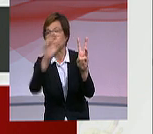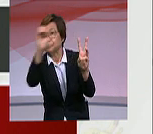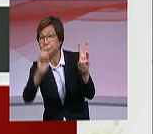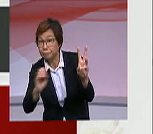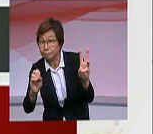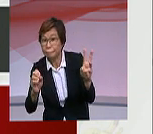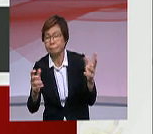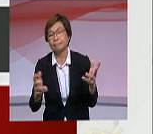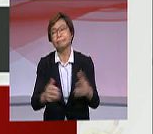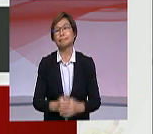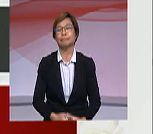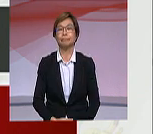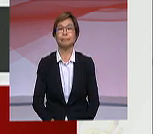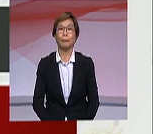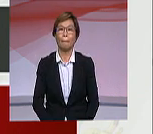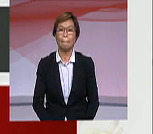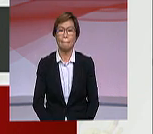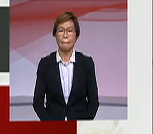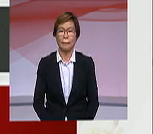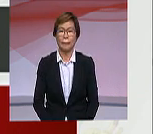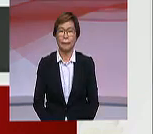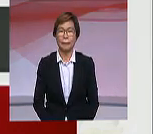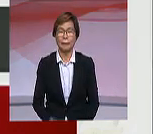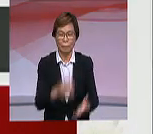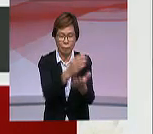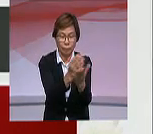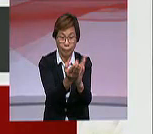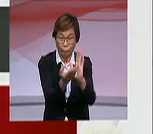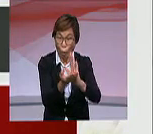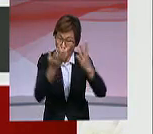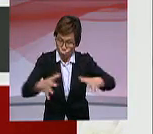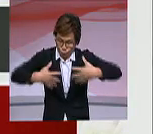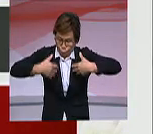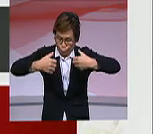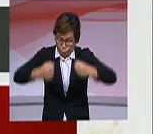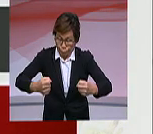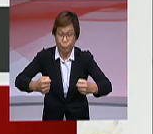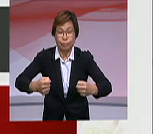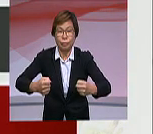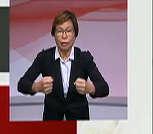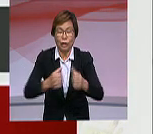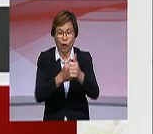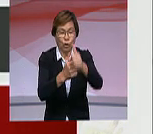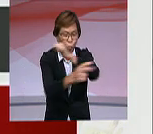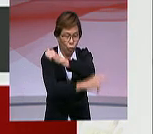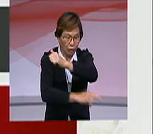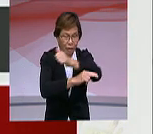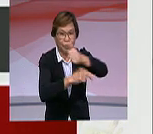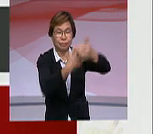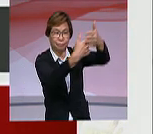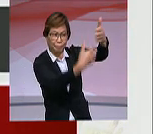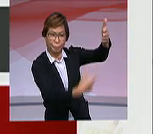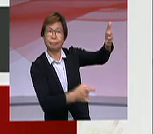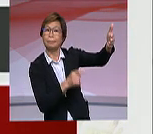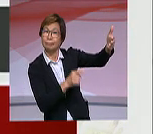66.3% daripada jumlah keseluruhan kes. Pecahan kes yang telah pulih daripada jangkitan COVID-19 mengikut negeri adalah seperti